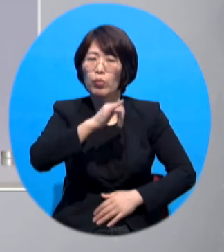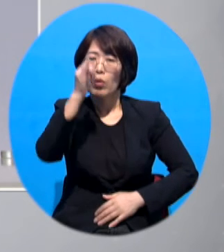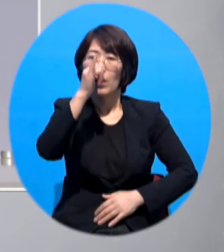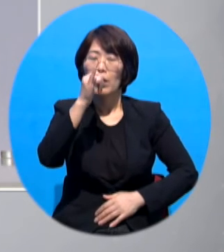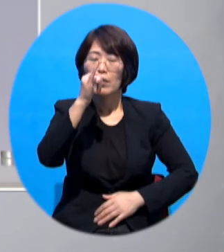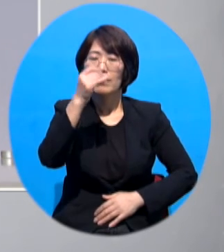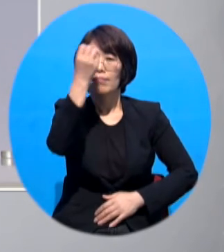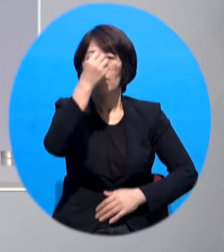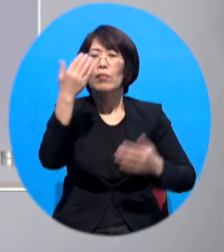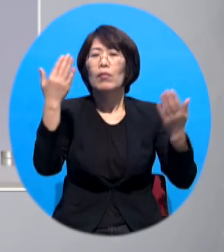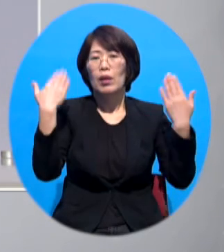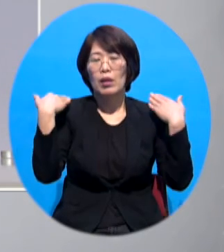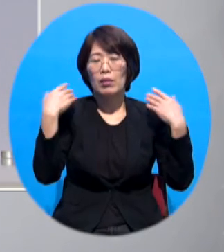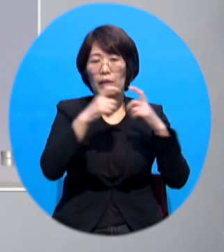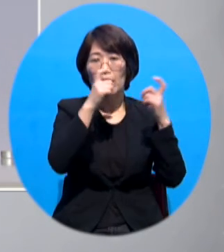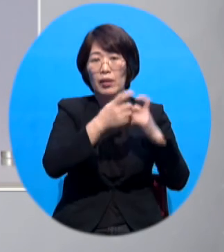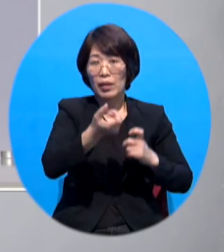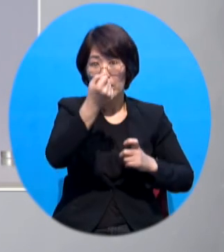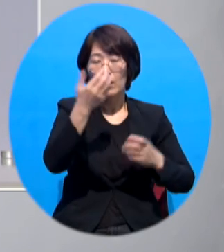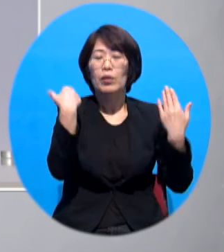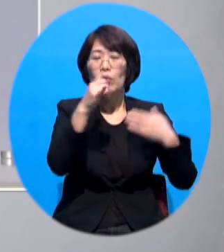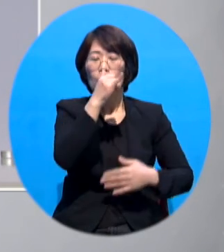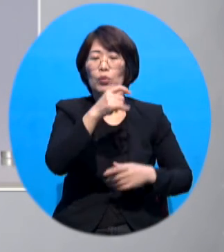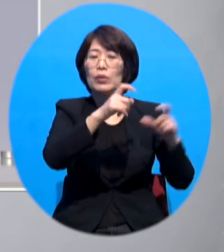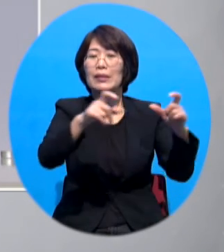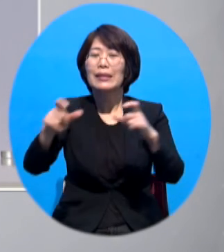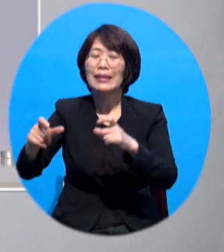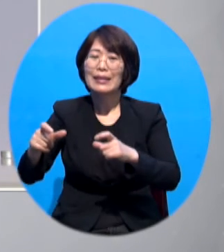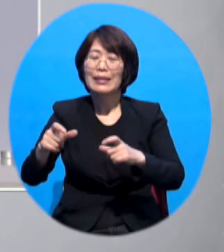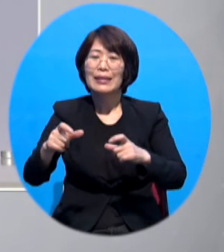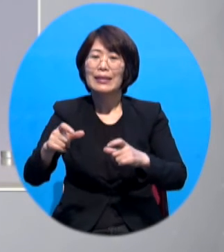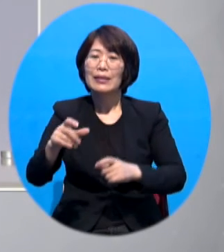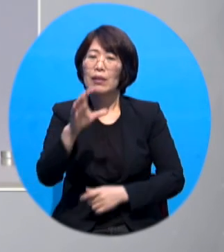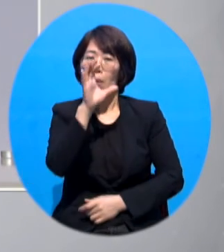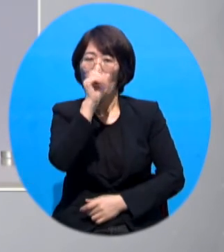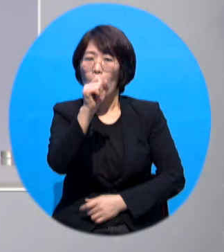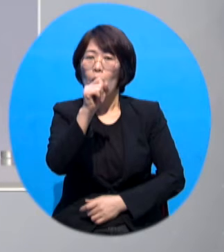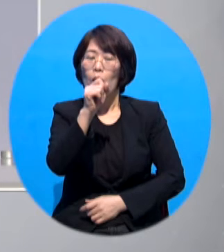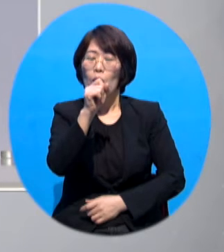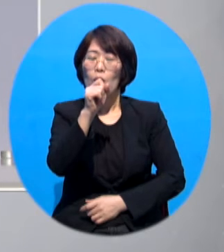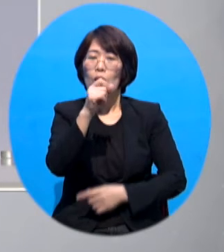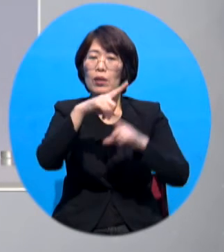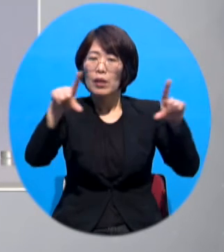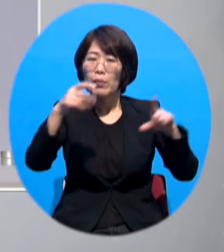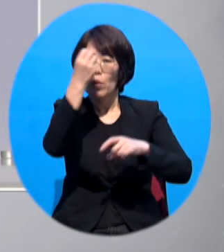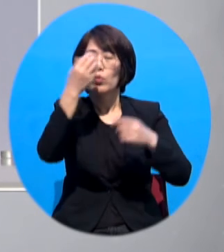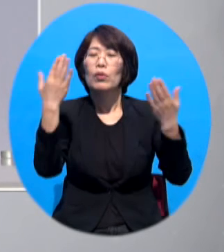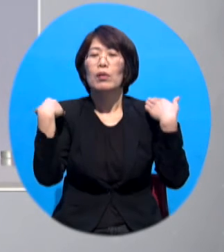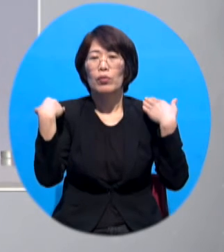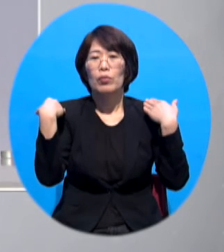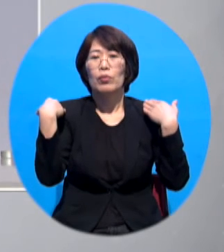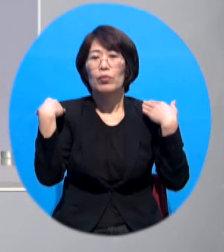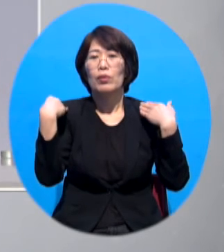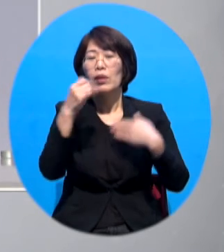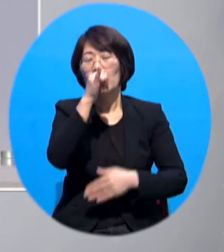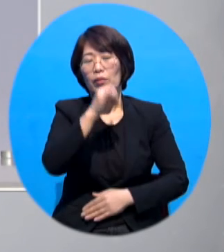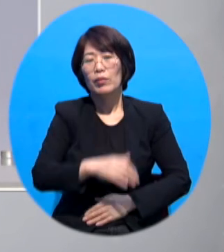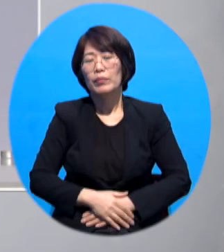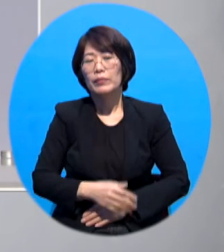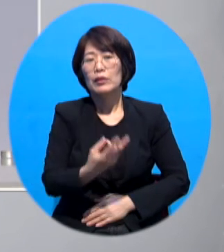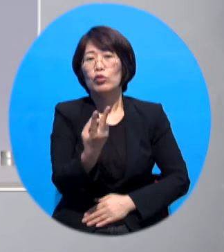사립 바뀌고 있구요 또 지역의 보면 또 명문에 중심학교 일반계 고등학교가 있습니다 그래서 이걸